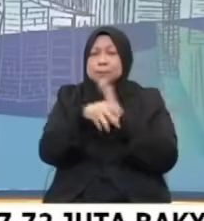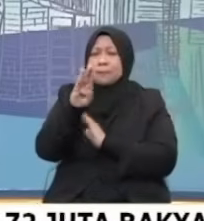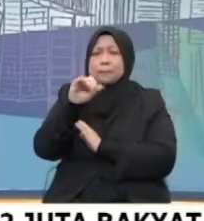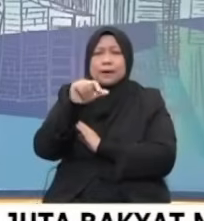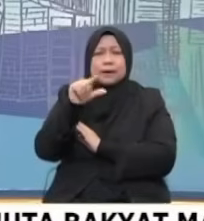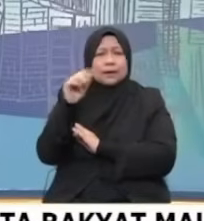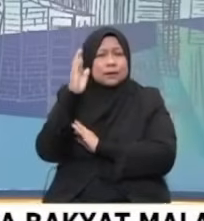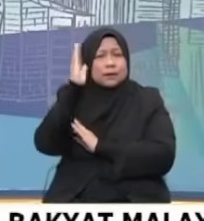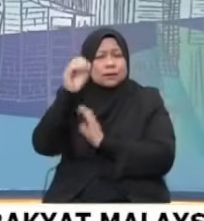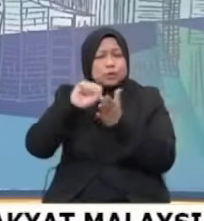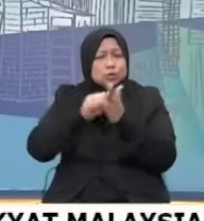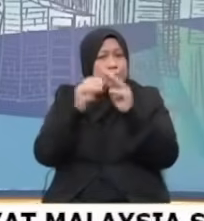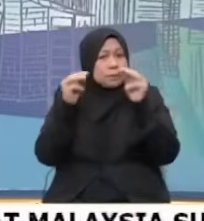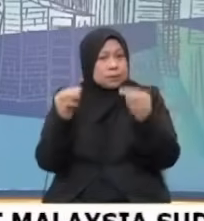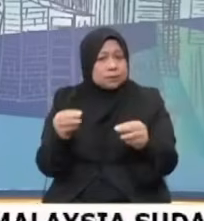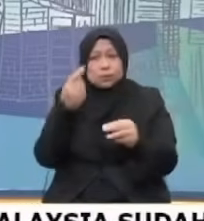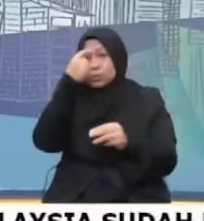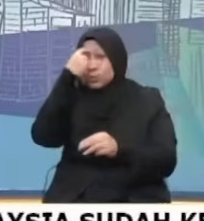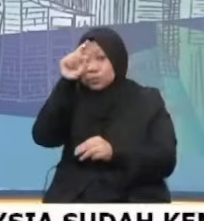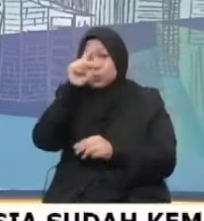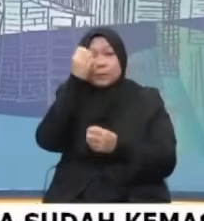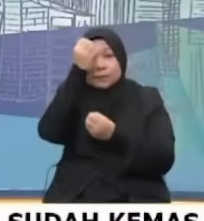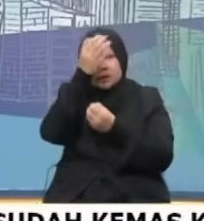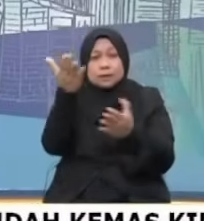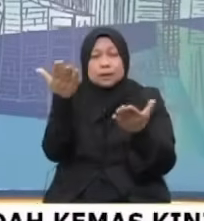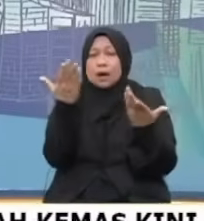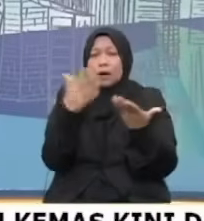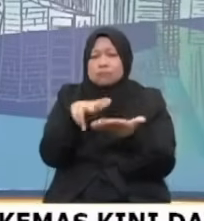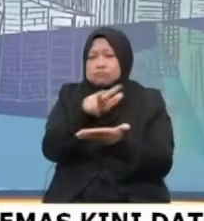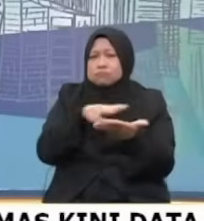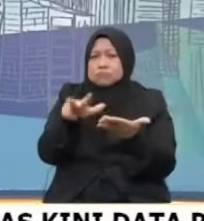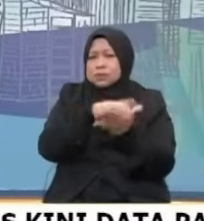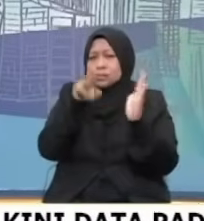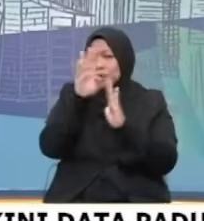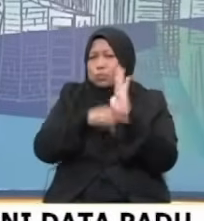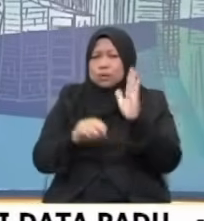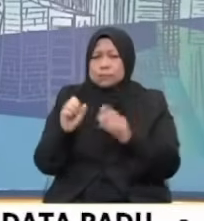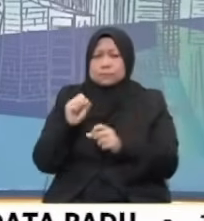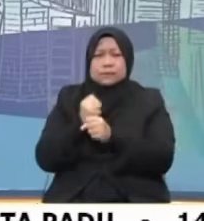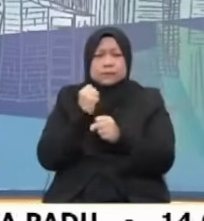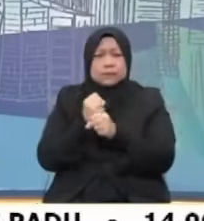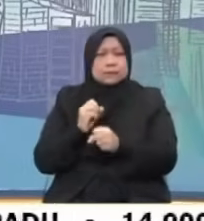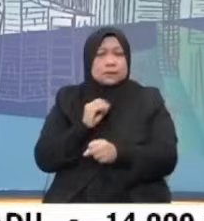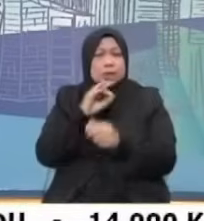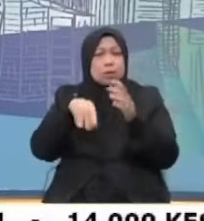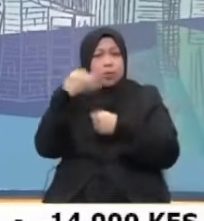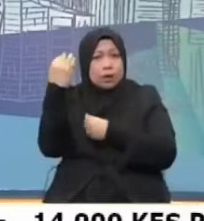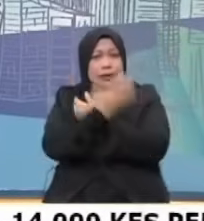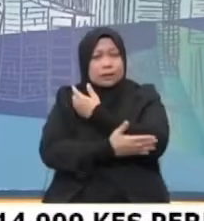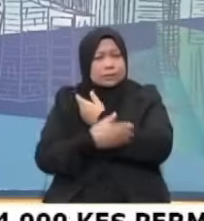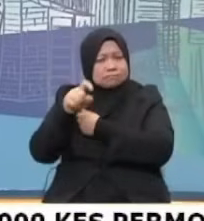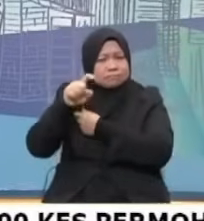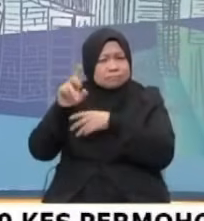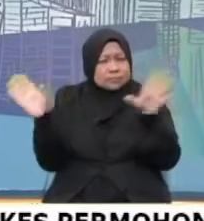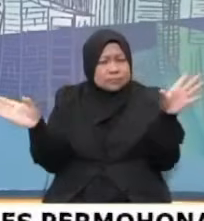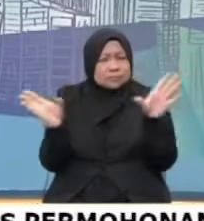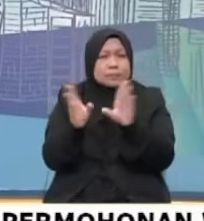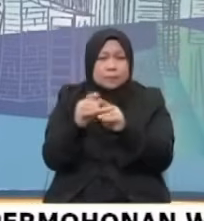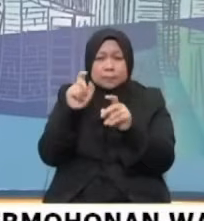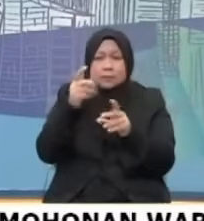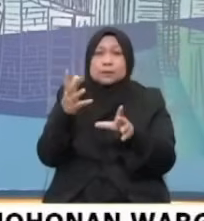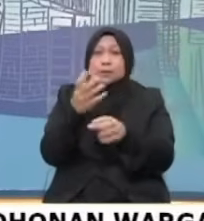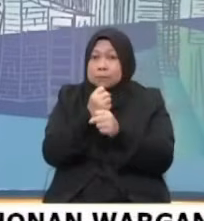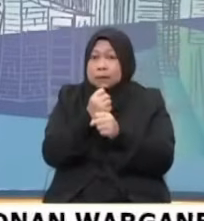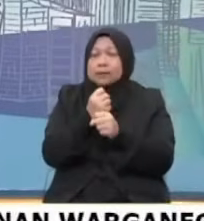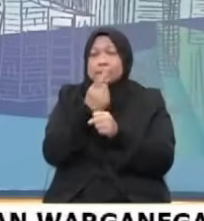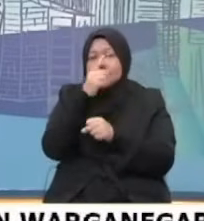akan minta menteri semua manusia untuk menyatakan status kekurangan pekerja asing jumlah yang masih diperlukan dan usaha